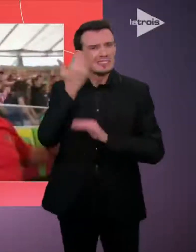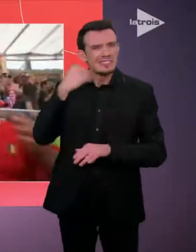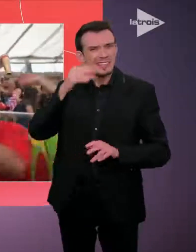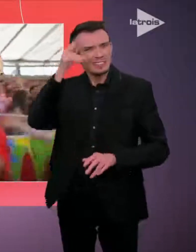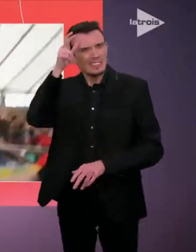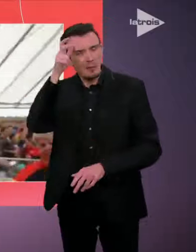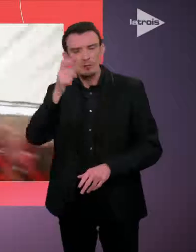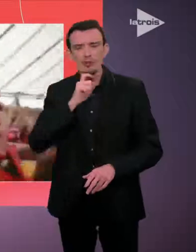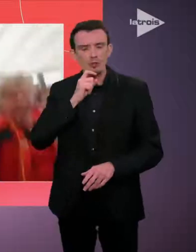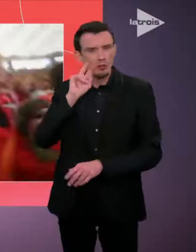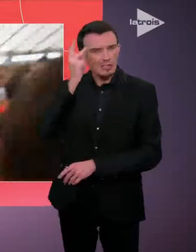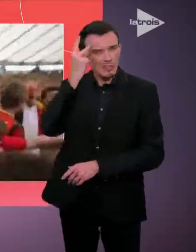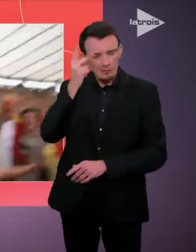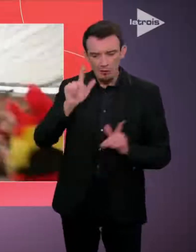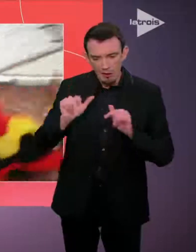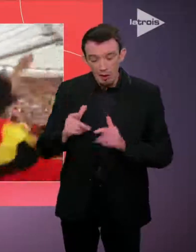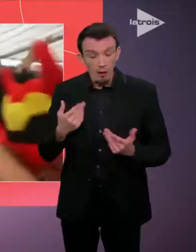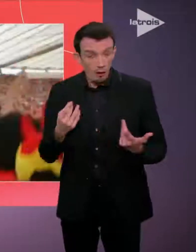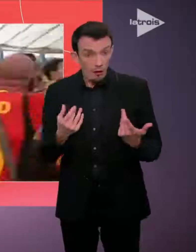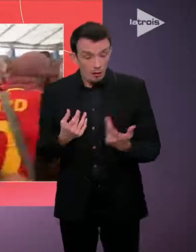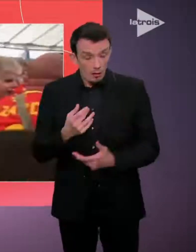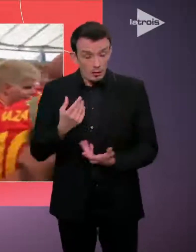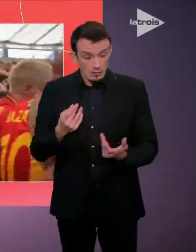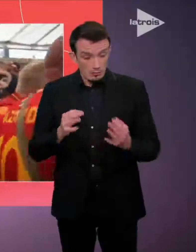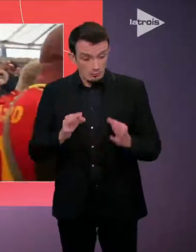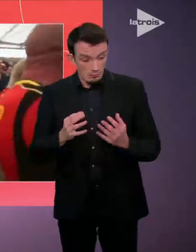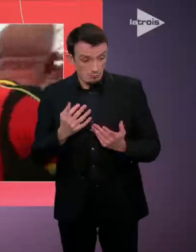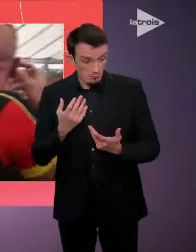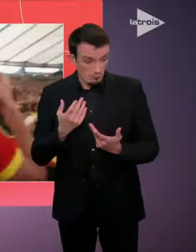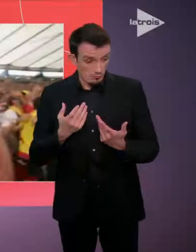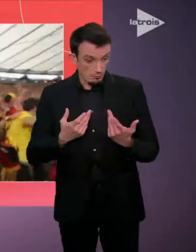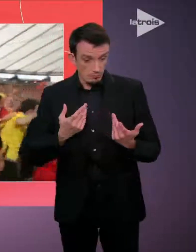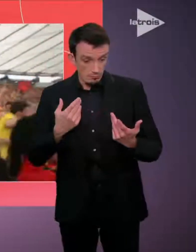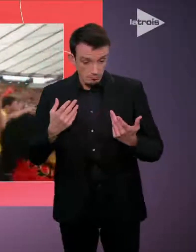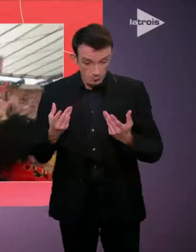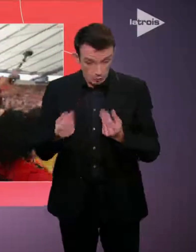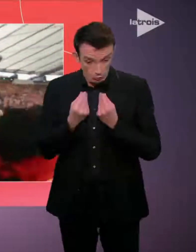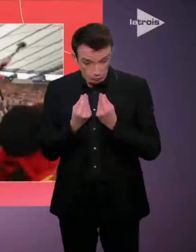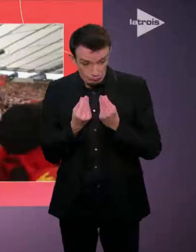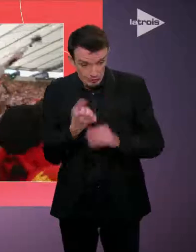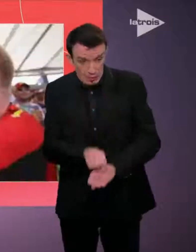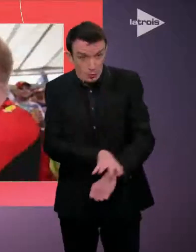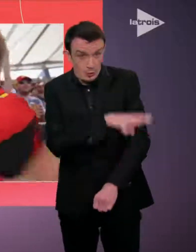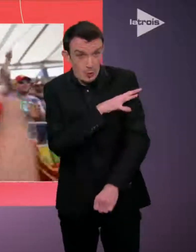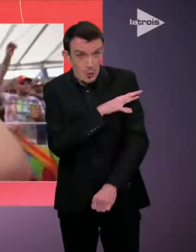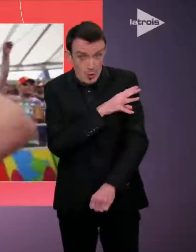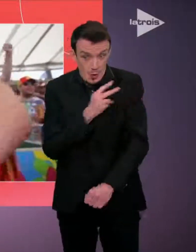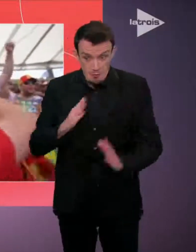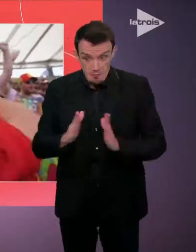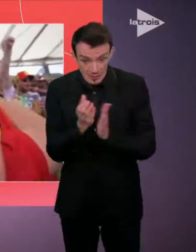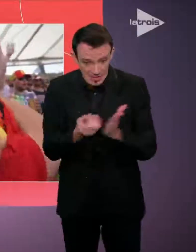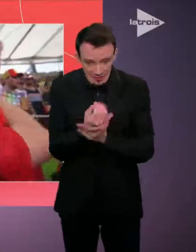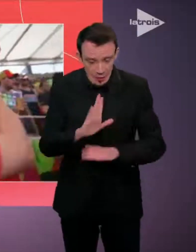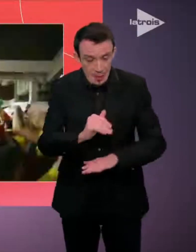au Kazakhstan, et bien faire partager ses émotions à ceux qui en ont besoin, bien, je peux vous dire que ça fait du bien. Pour ceux que j'ai envie de dire ce soir, et